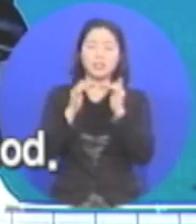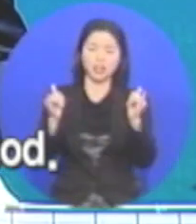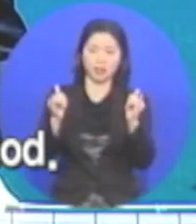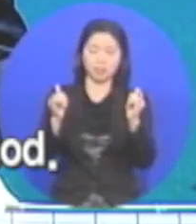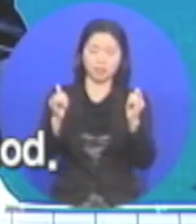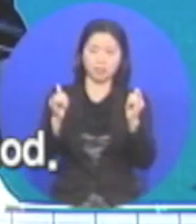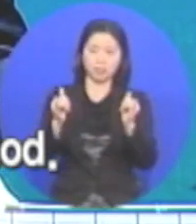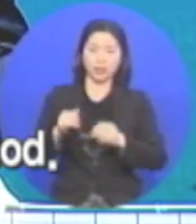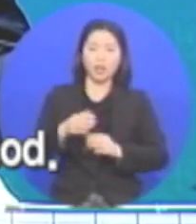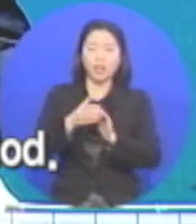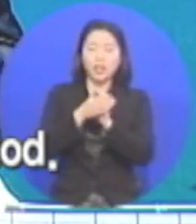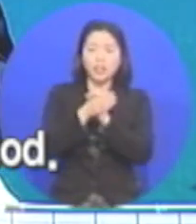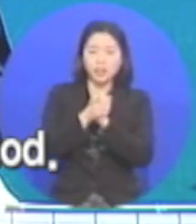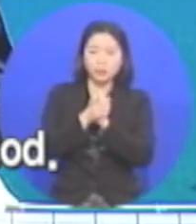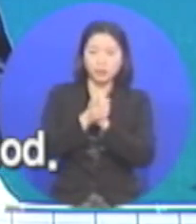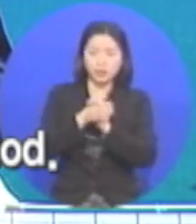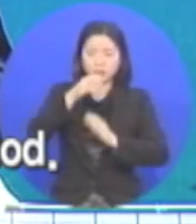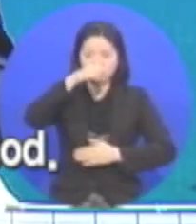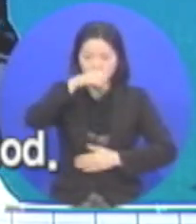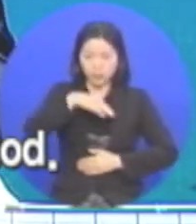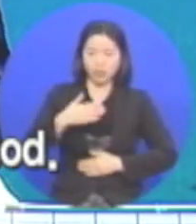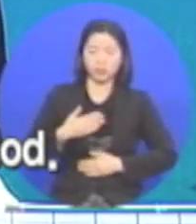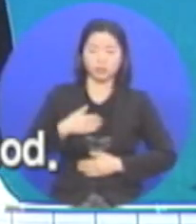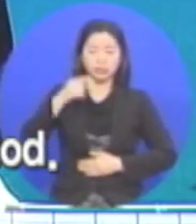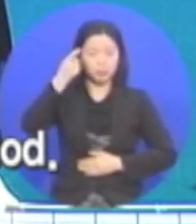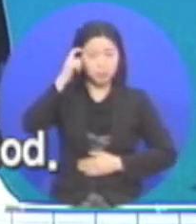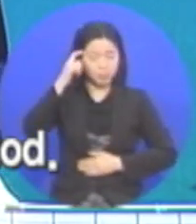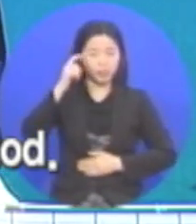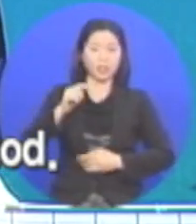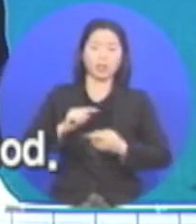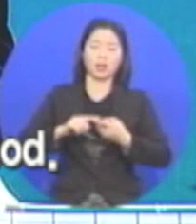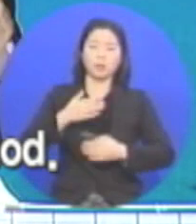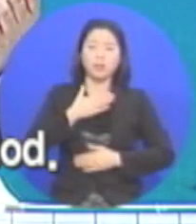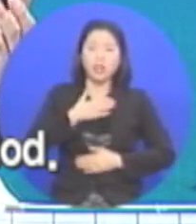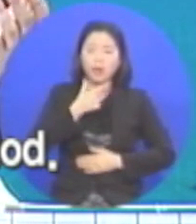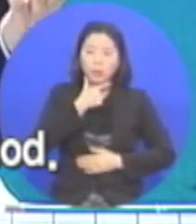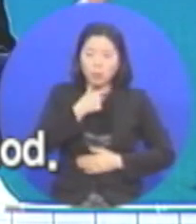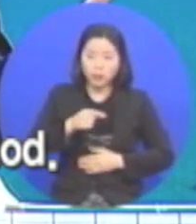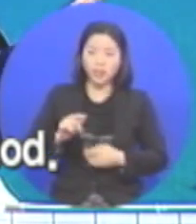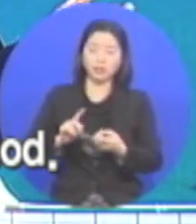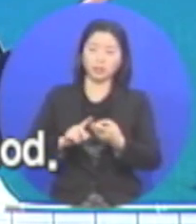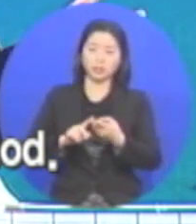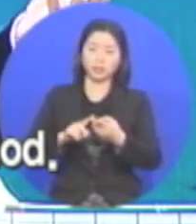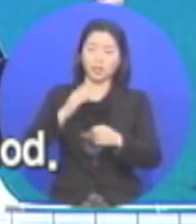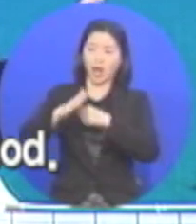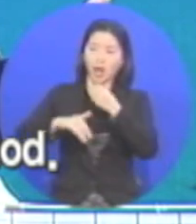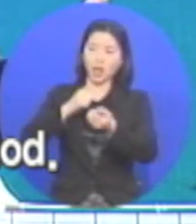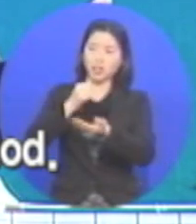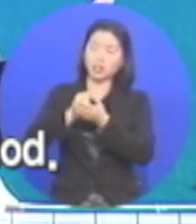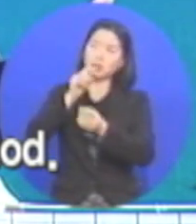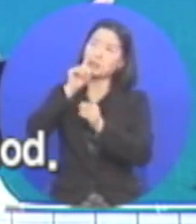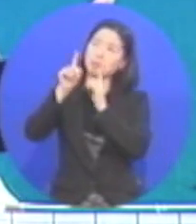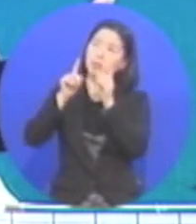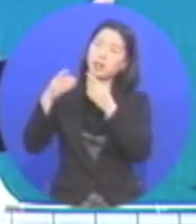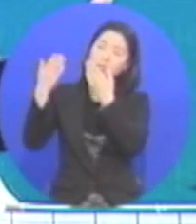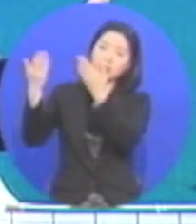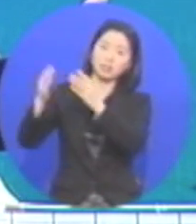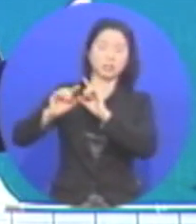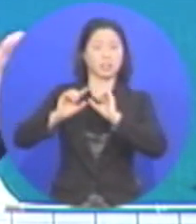기도는 그저 내가 생각하고 내가 소원하는 것을 하나님께 아뢰는 2기 아닙니다